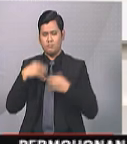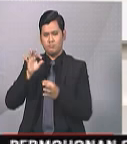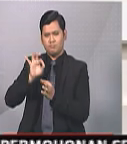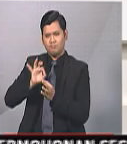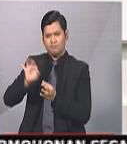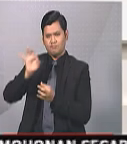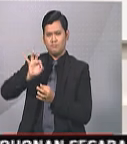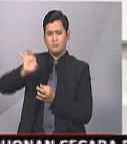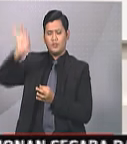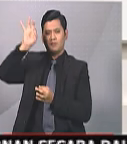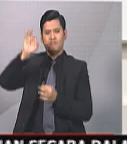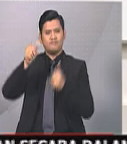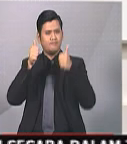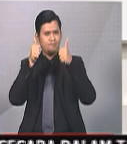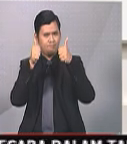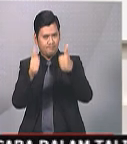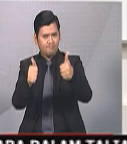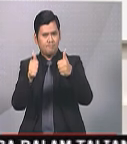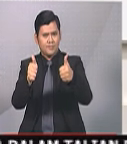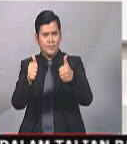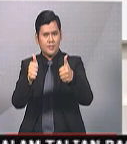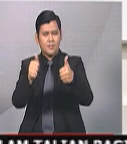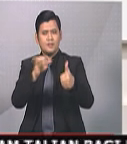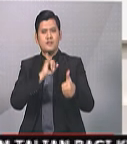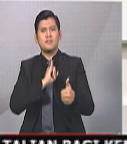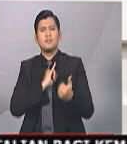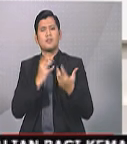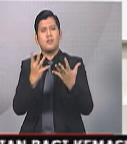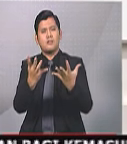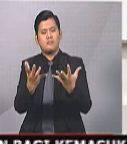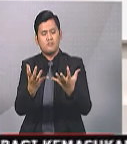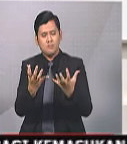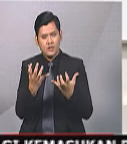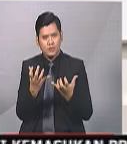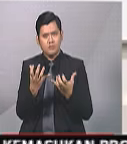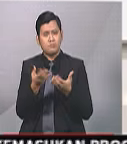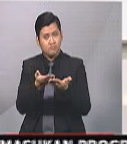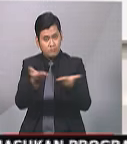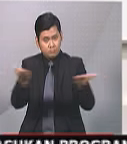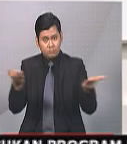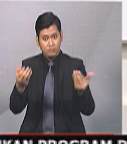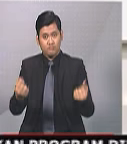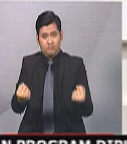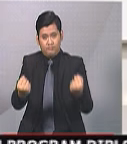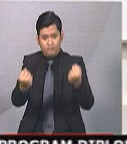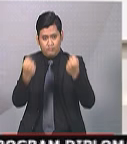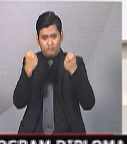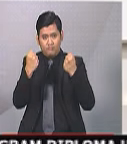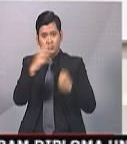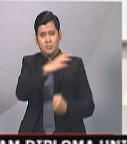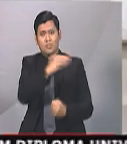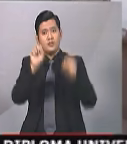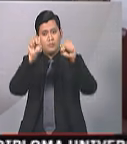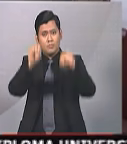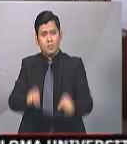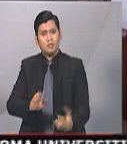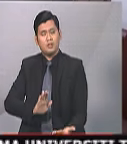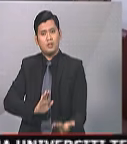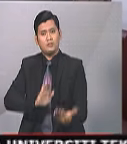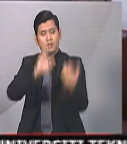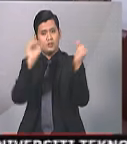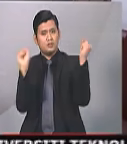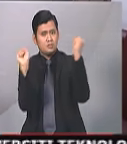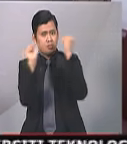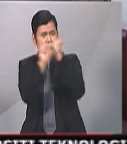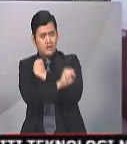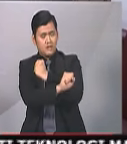That is something which is good, because I want you to be strong and able to face this challenge. It's not an easy task. Tan